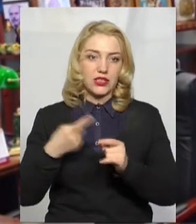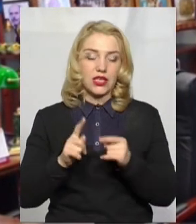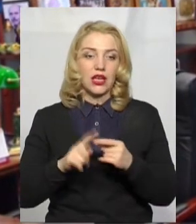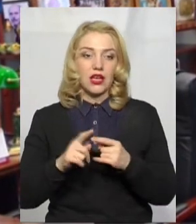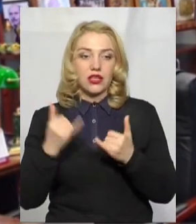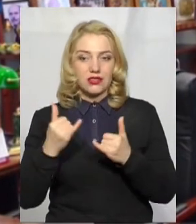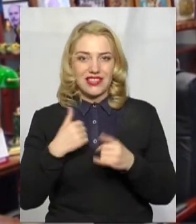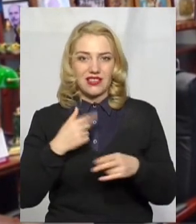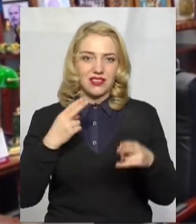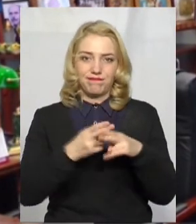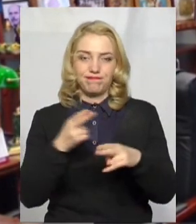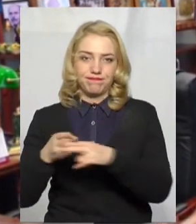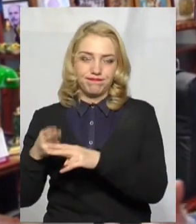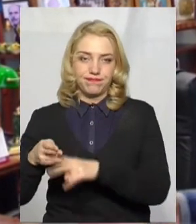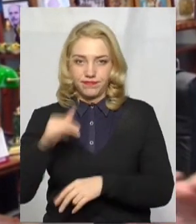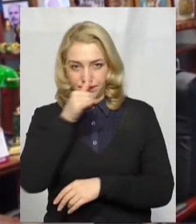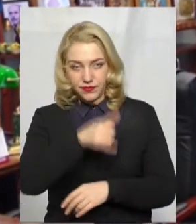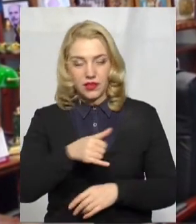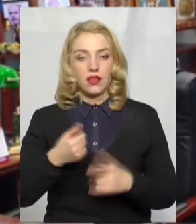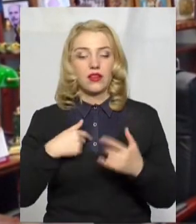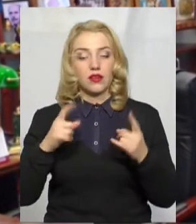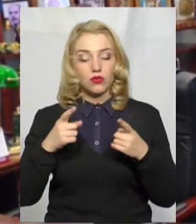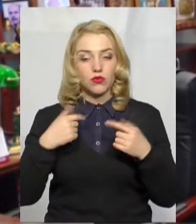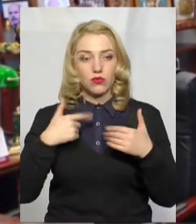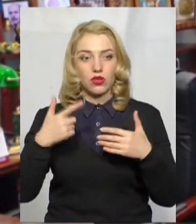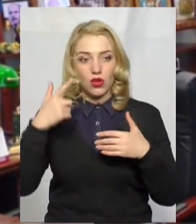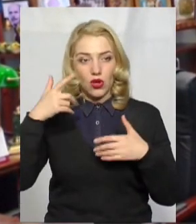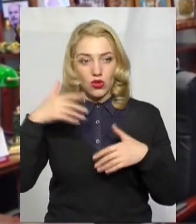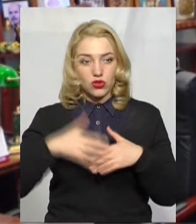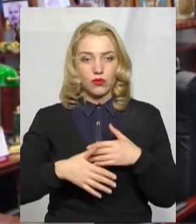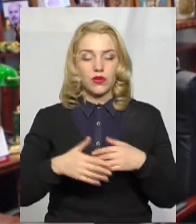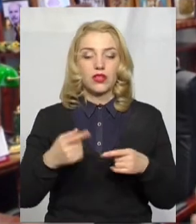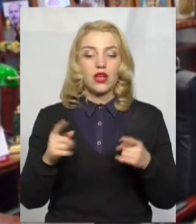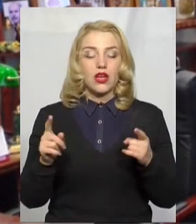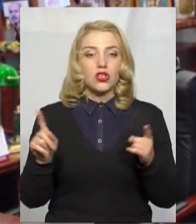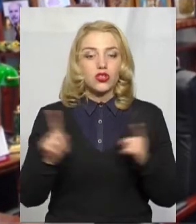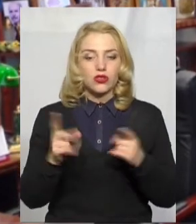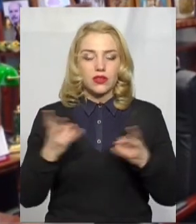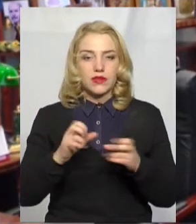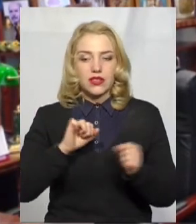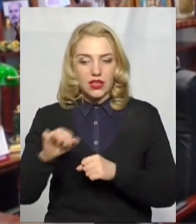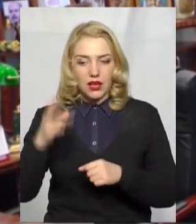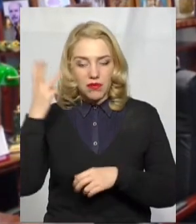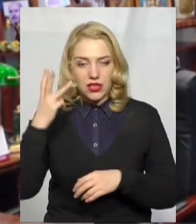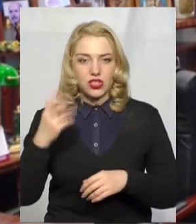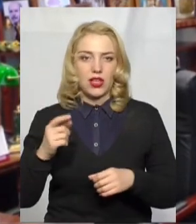унеможливлюємо. Тому ми розуміємо, що нам її можуть провести. Тому, аби захистити хмельничан, ми ставимо блокпости.